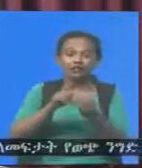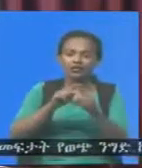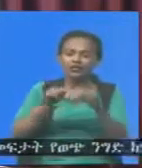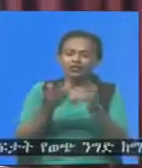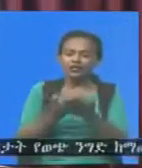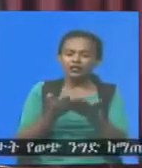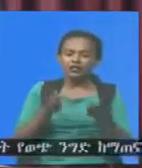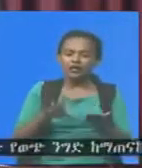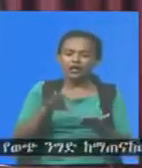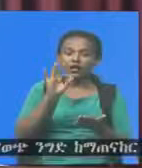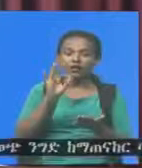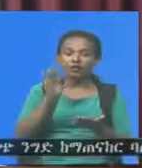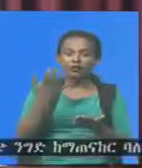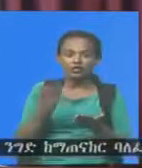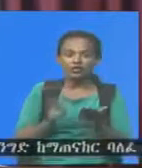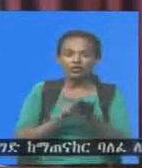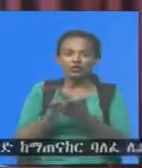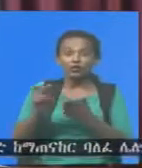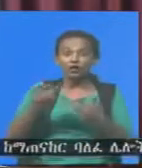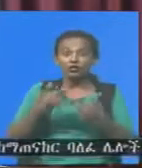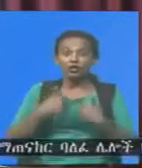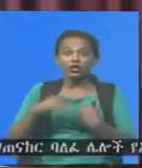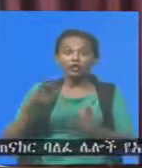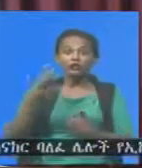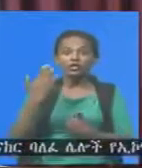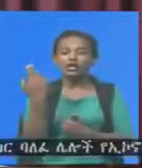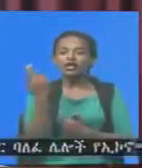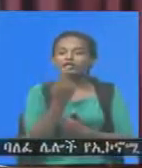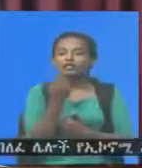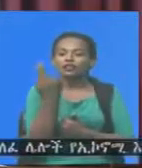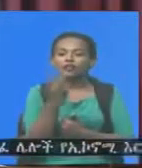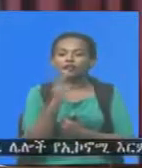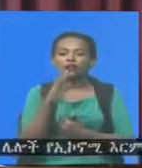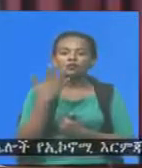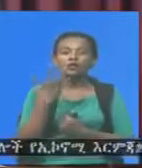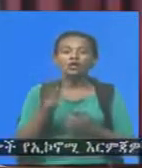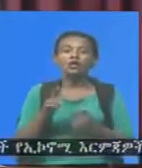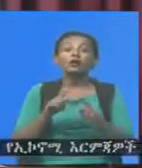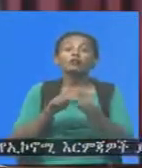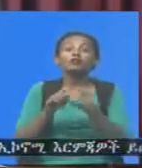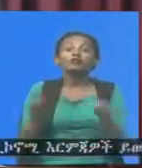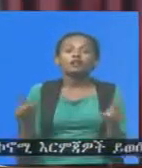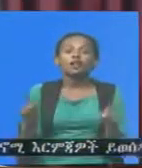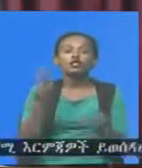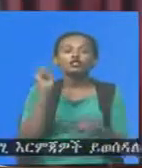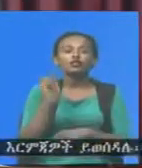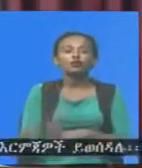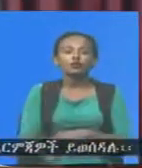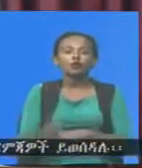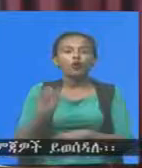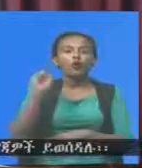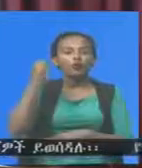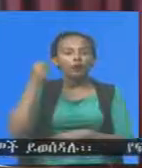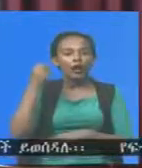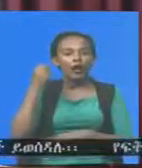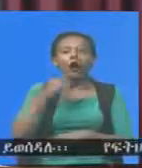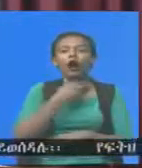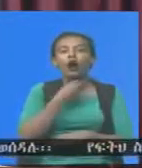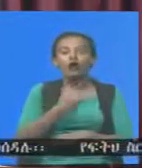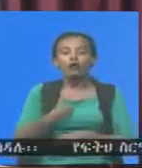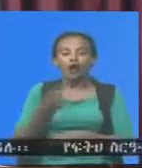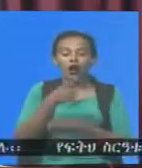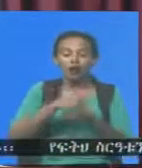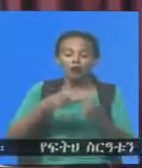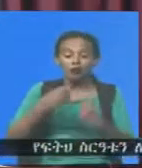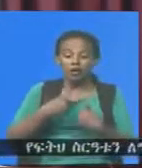ይመስልን፣ ዲሞክራሲ ያለው ይመስልን፣ የተጠቀመም ይመስልን፣ በተለይ ደቡብ፣ ኦሮሚያ፣ አማራ አካባቢ ያለን